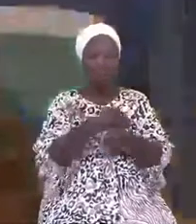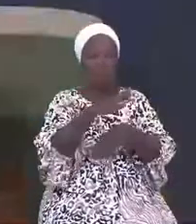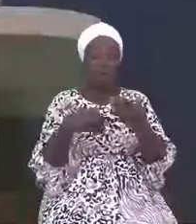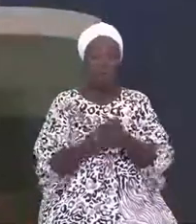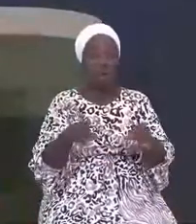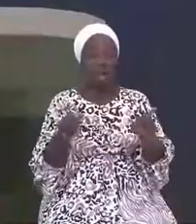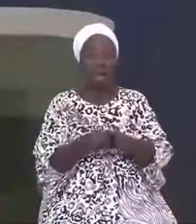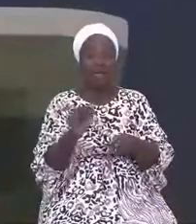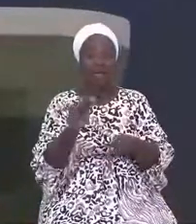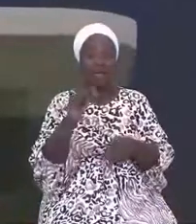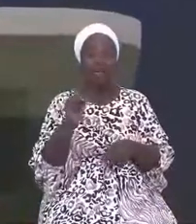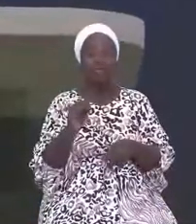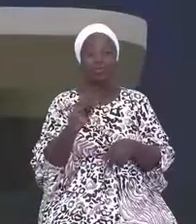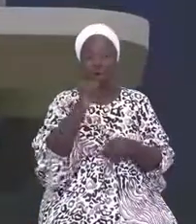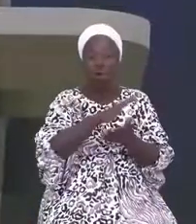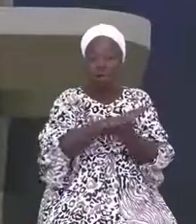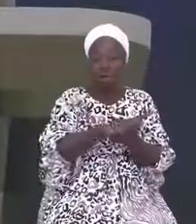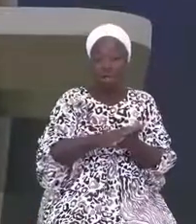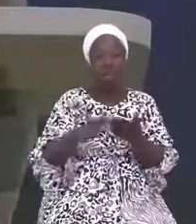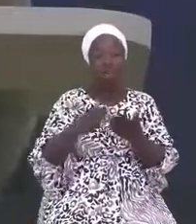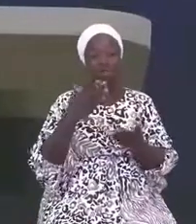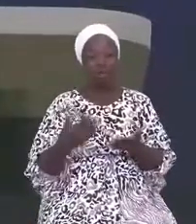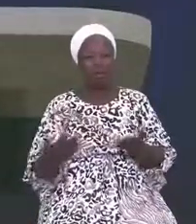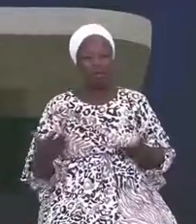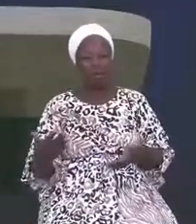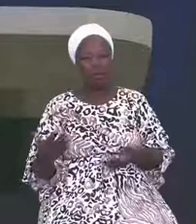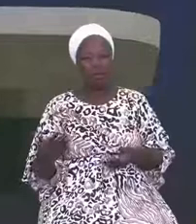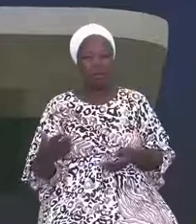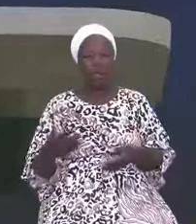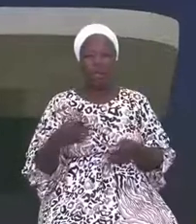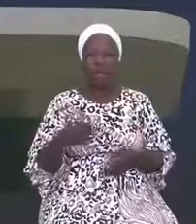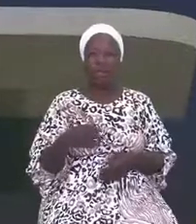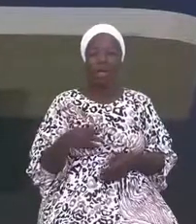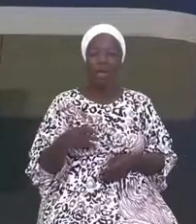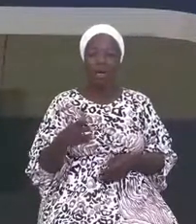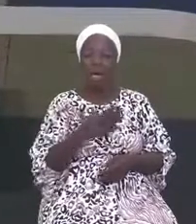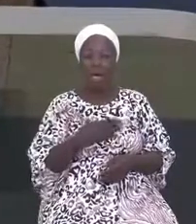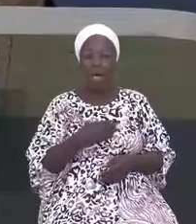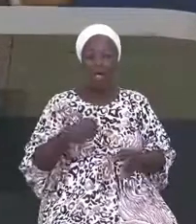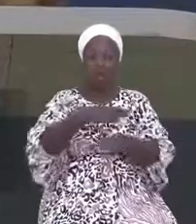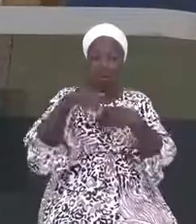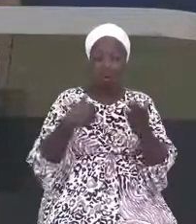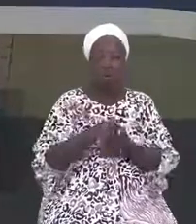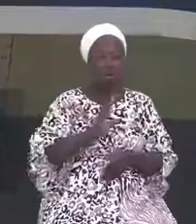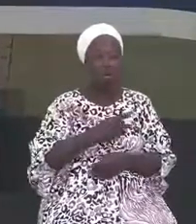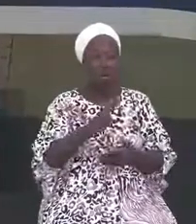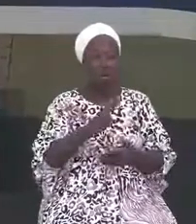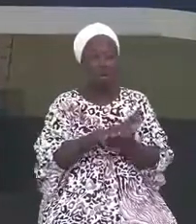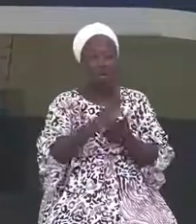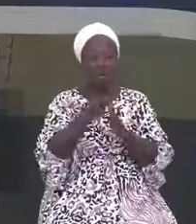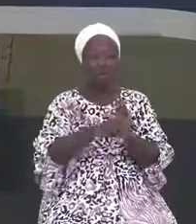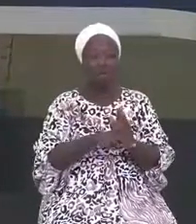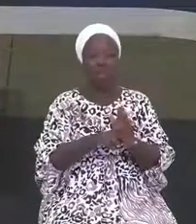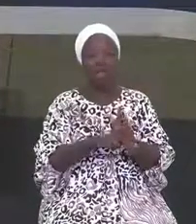nous sommes versés 5 nous sommes tous comme des impurs sont quatre cinq et toute notre Justice est comme un vêtement